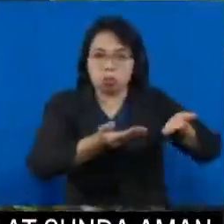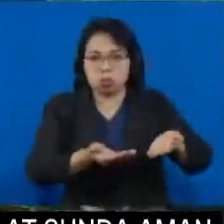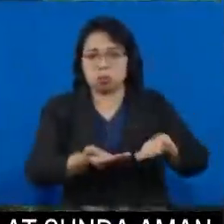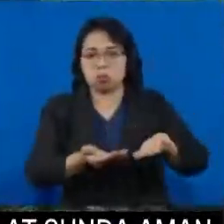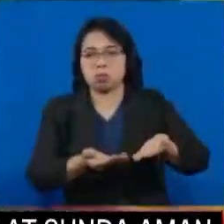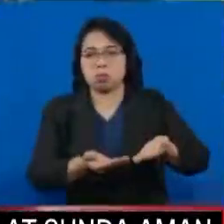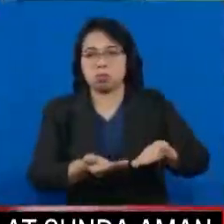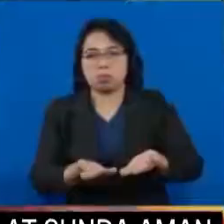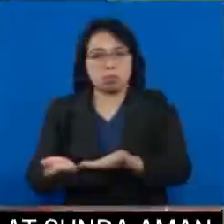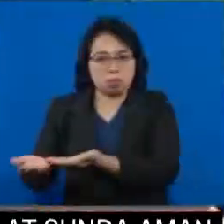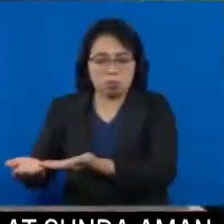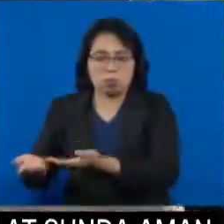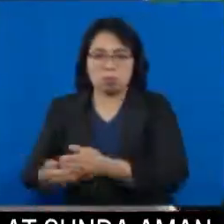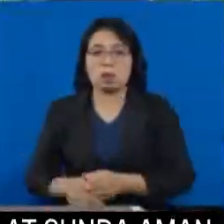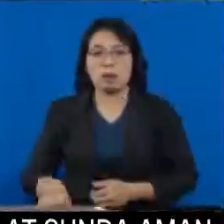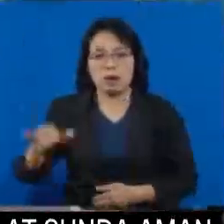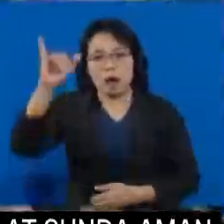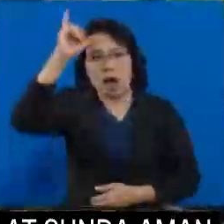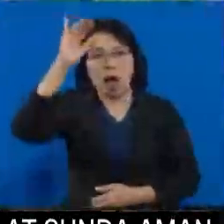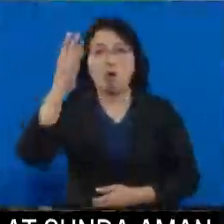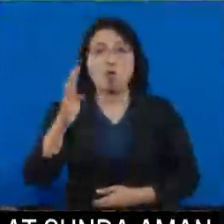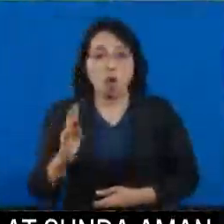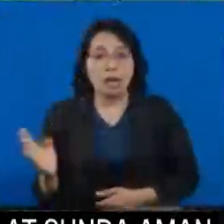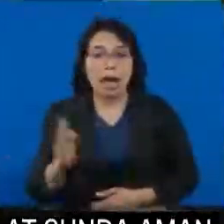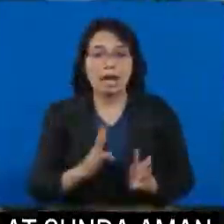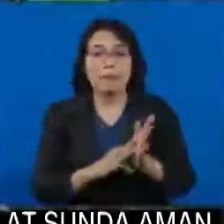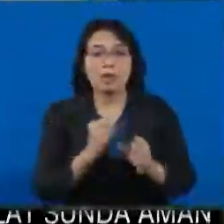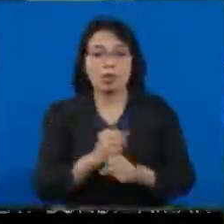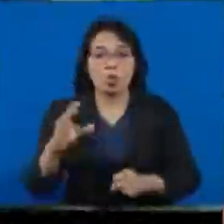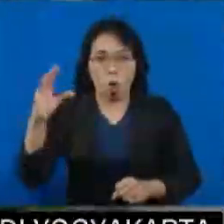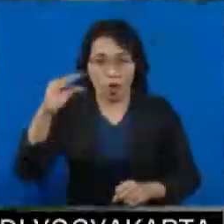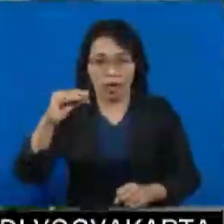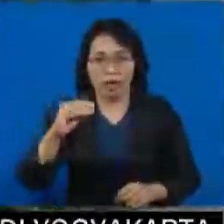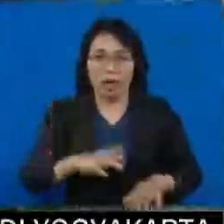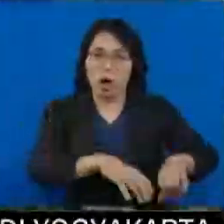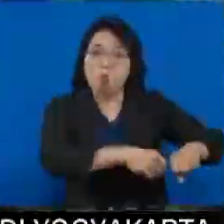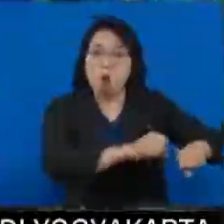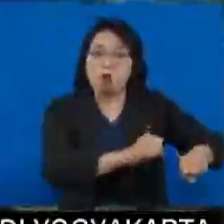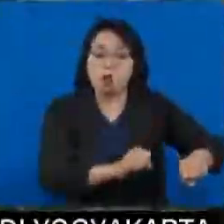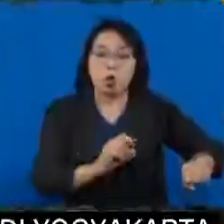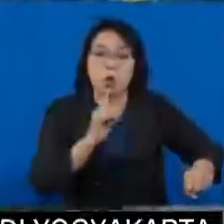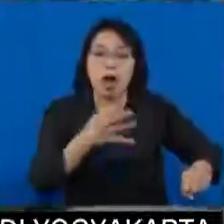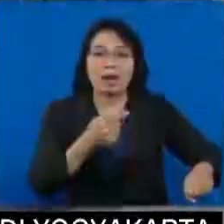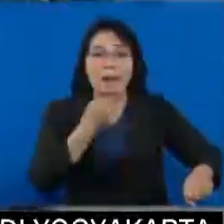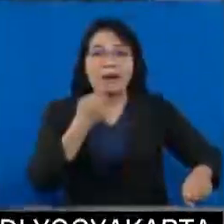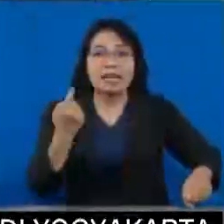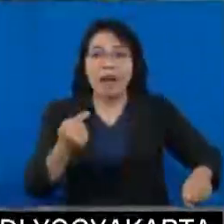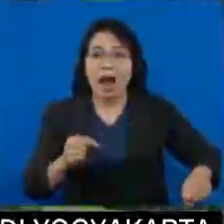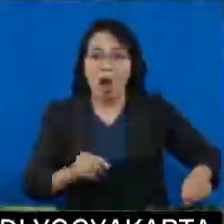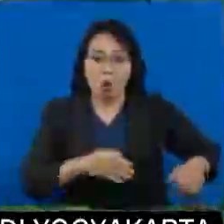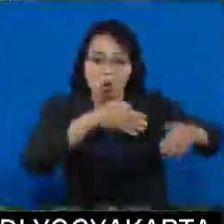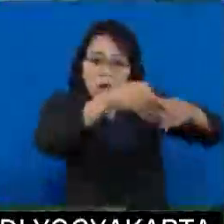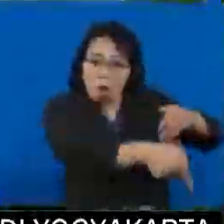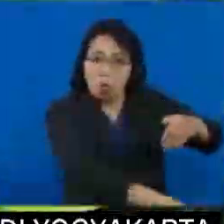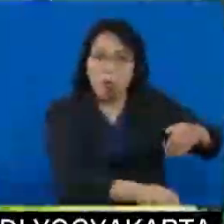Merbabu, Desa Genting, Boyolali, Jawa Tengah pada Minggu sore. Motor berwarna merah itu jatuh ke ladang milik warga dengan kedalaman